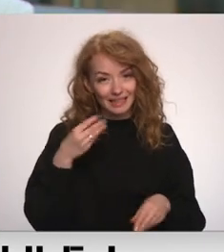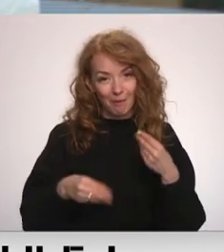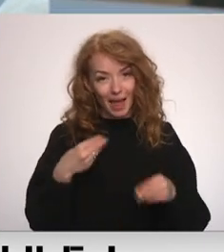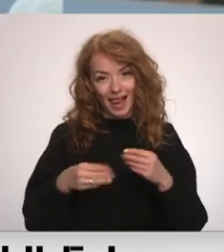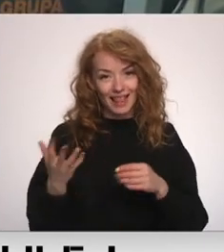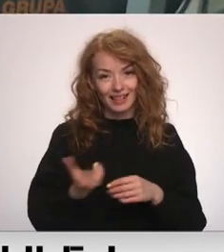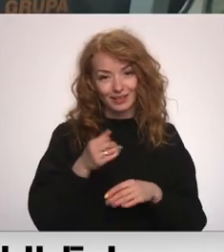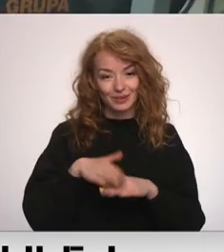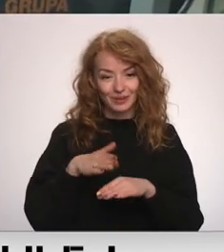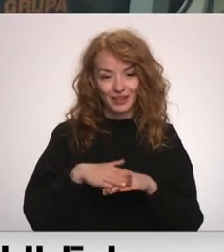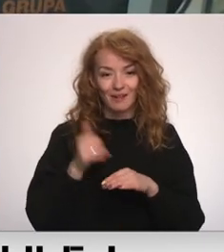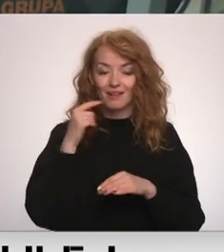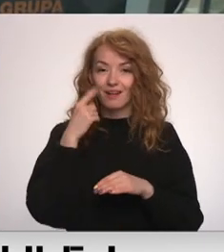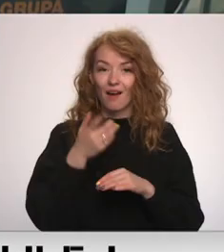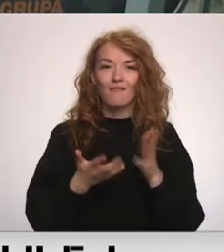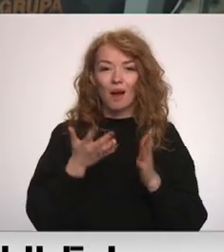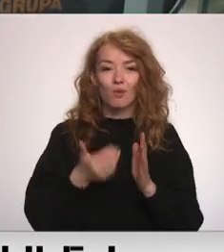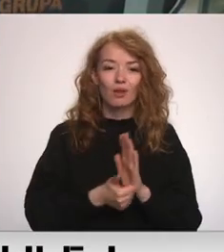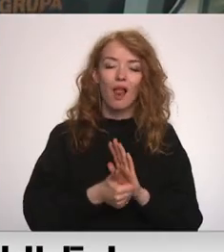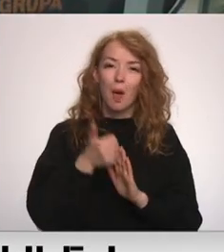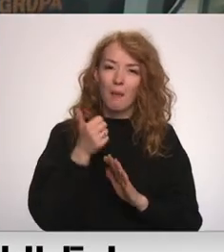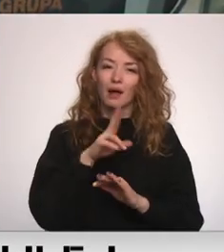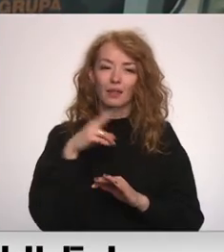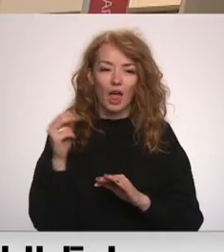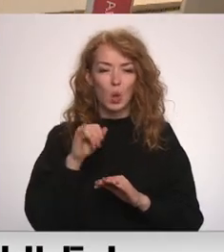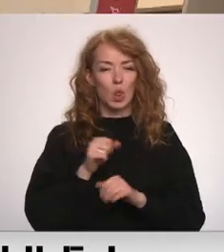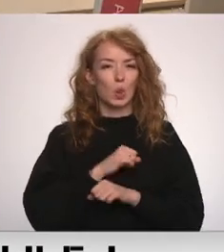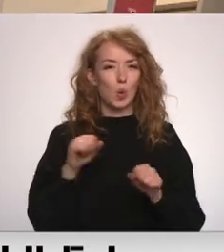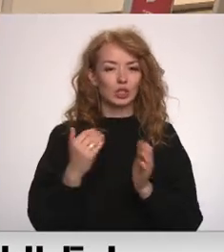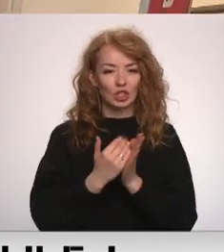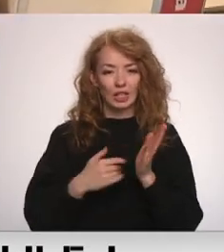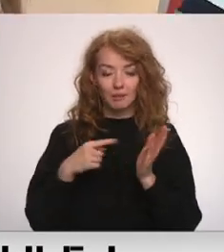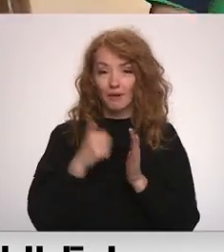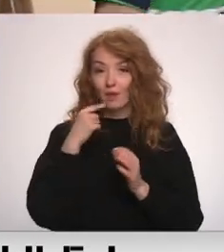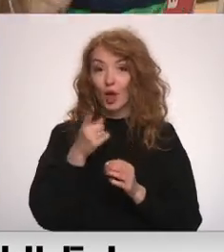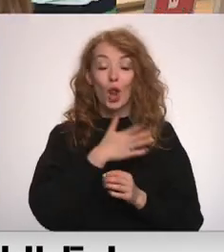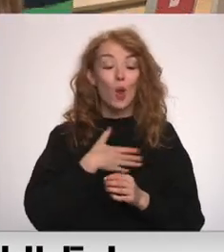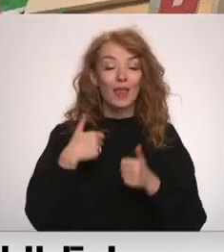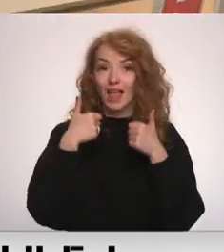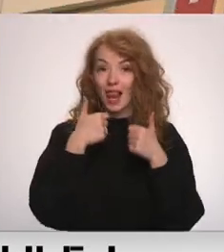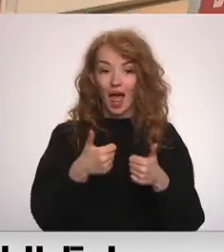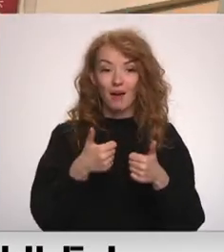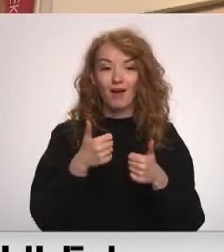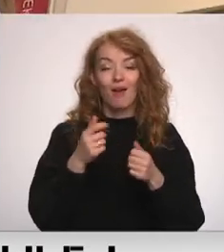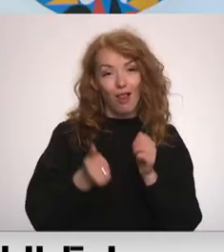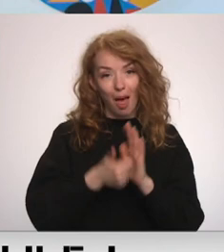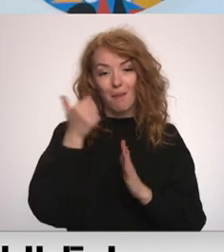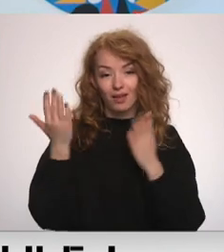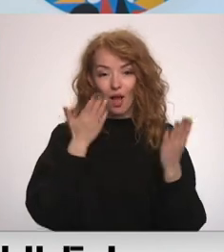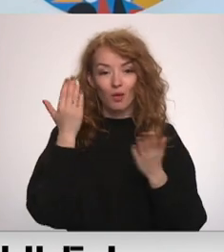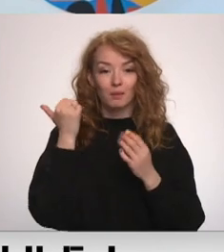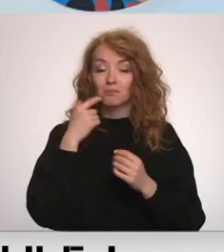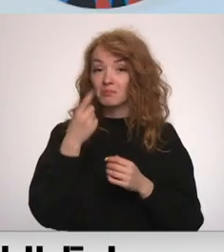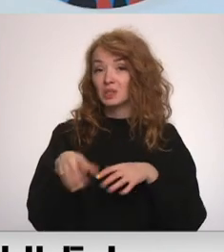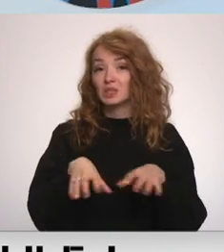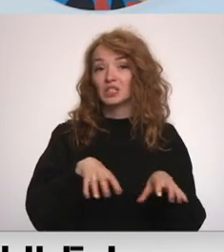spēlēties. Man liekas, ka labāk nē no drošības viedokļa laikam. Ļoti labi. Nav iebildumi. Jautrāk būs. Suņi ir